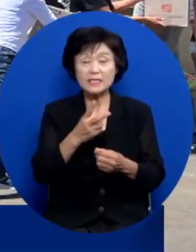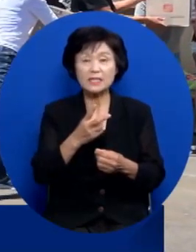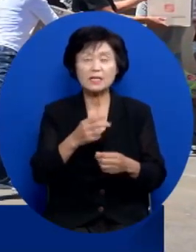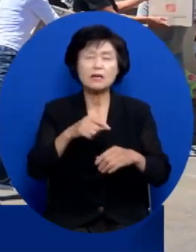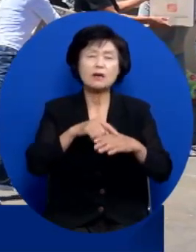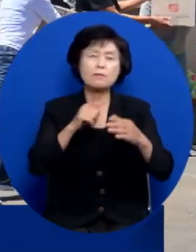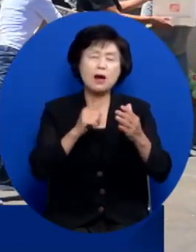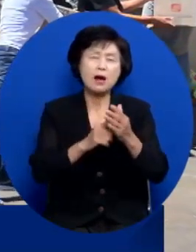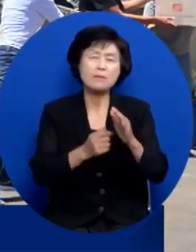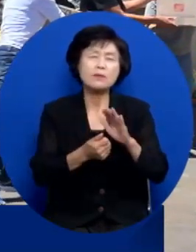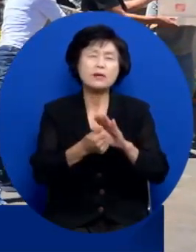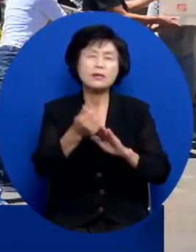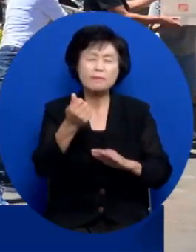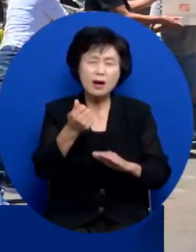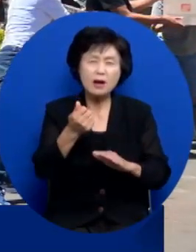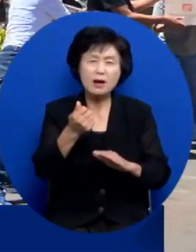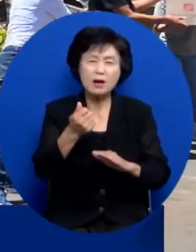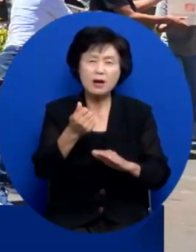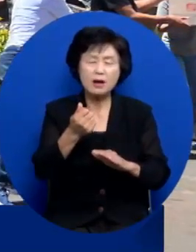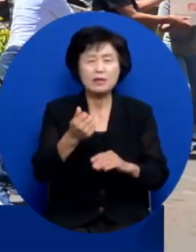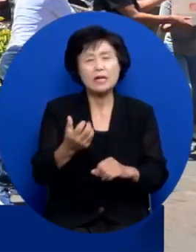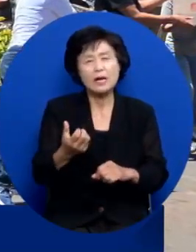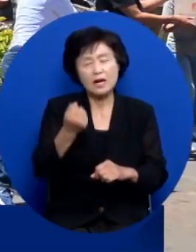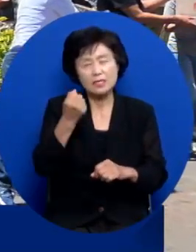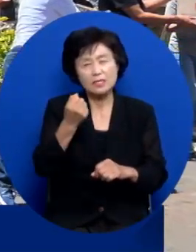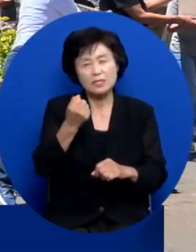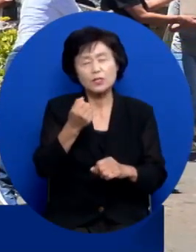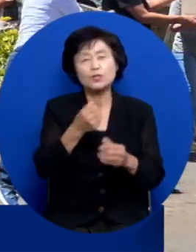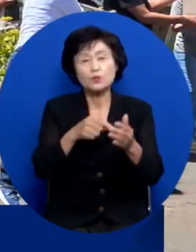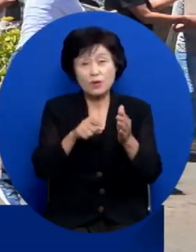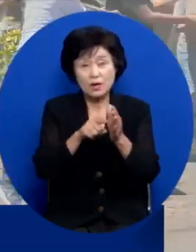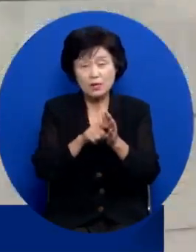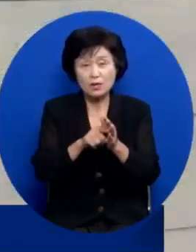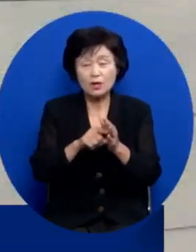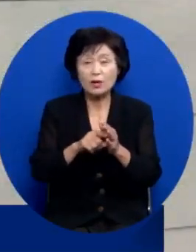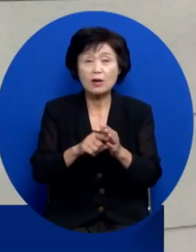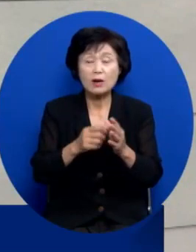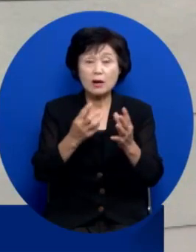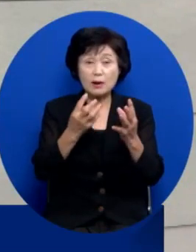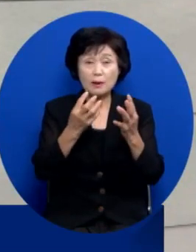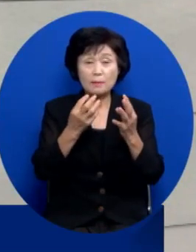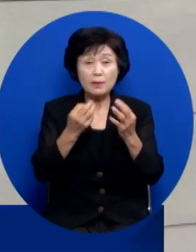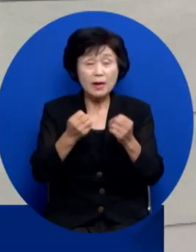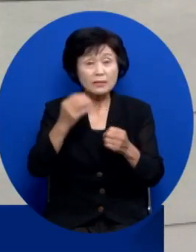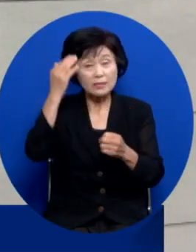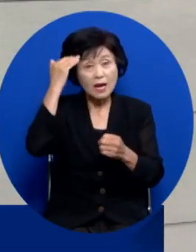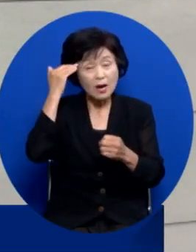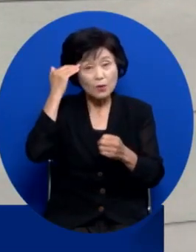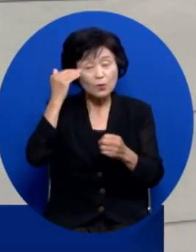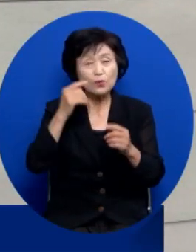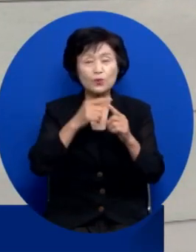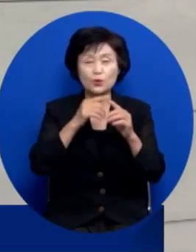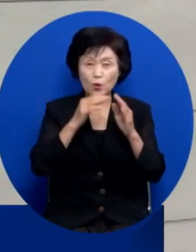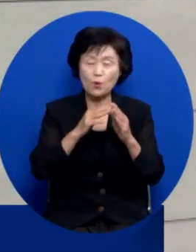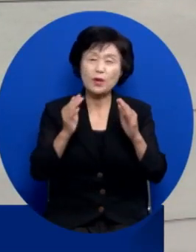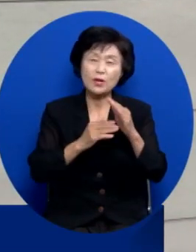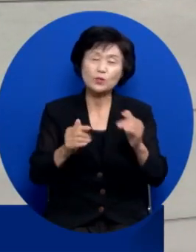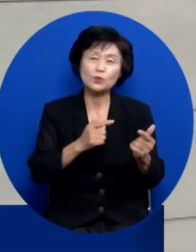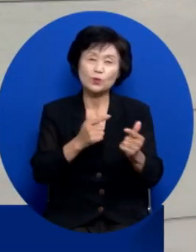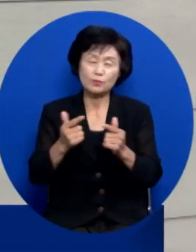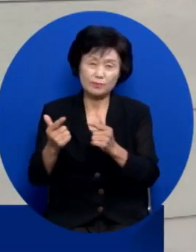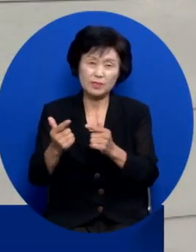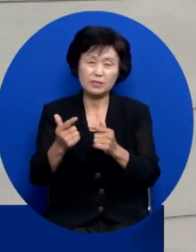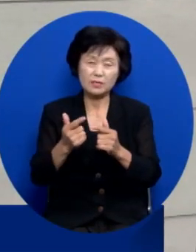마음의 등불마저는 꺼지지 않을 수 있도록 우리 한국 교계에서 또 우리 성도님들이